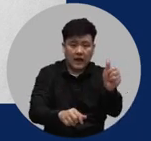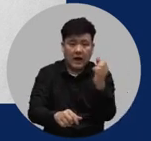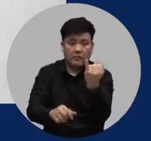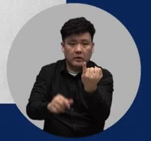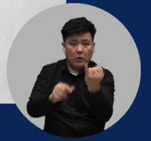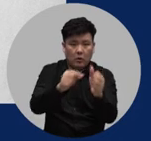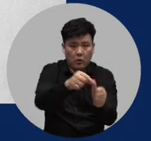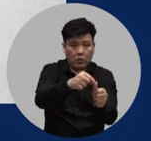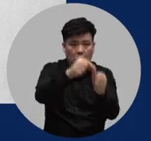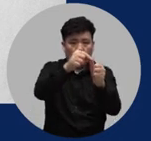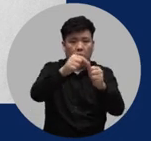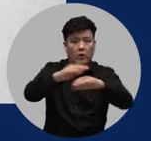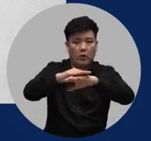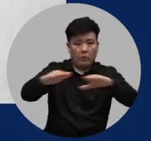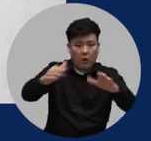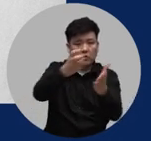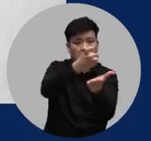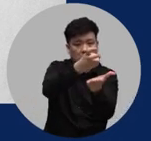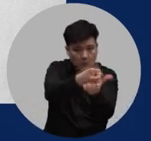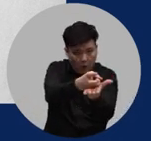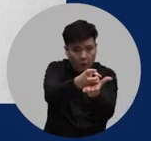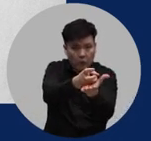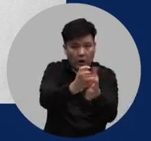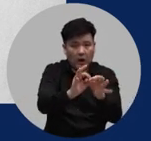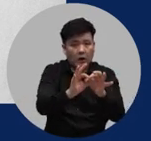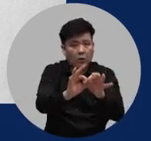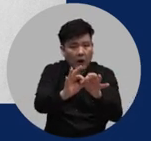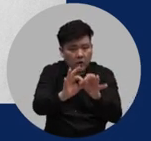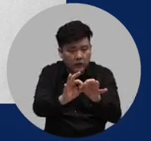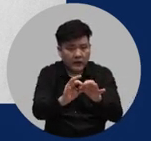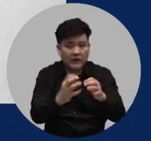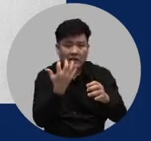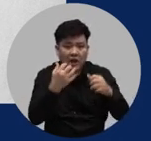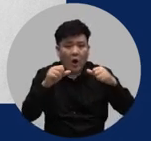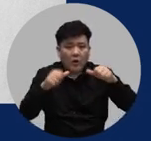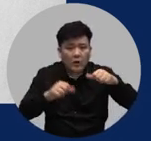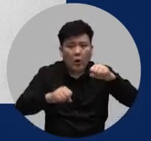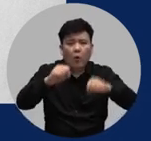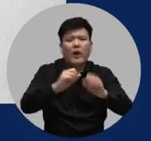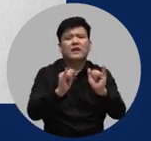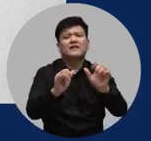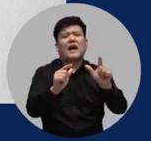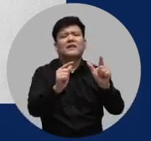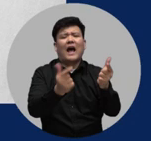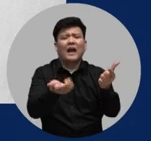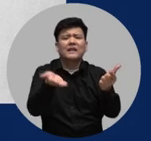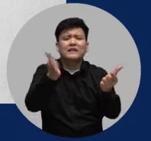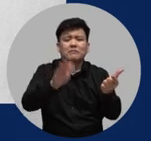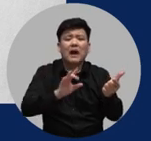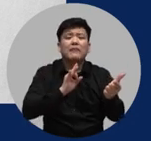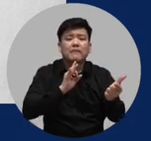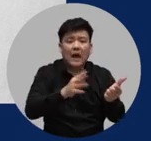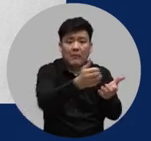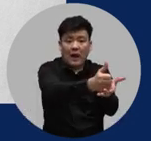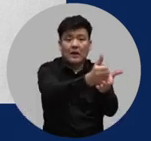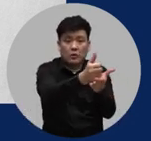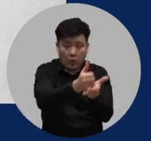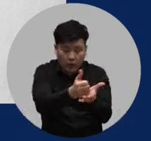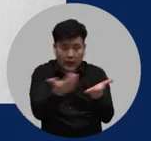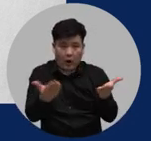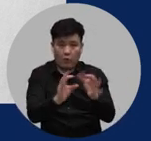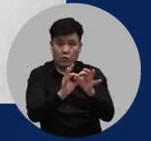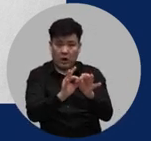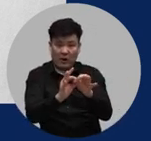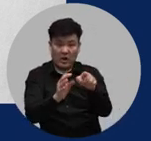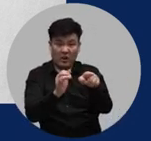남녀 고용평등법의 여러 조항이 적용되는 성희롱 행위자는 아닙니다. 다만 고객 등 업무와